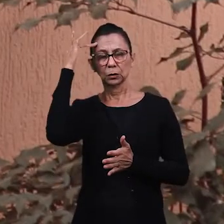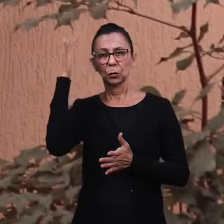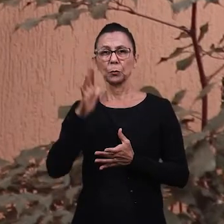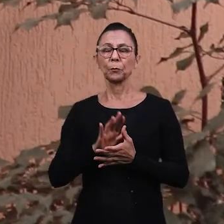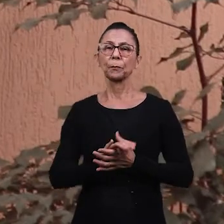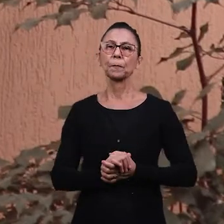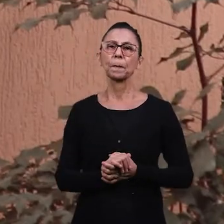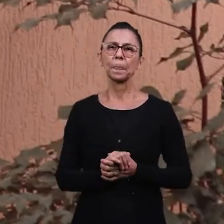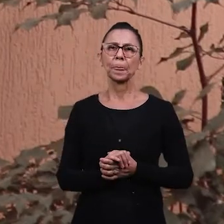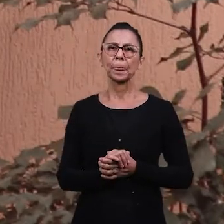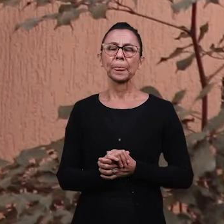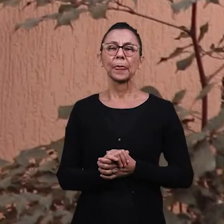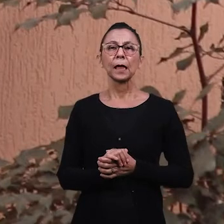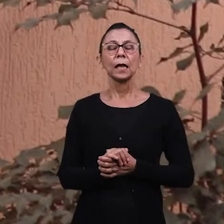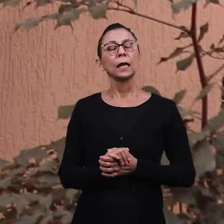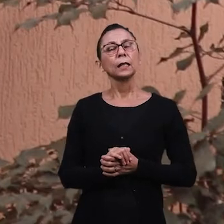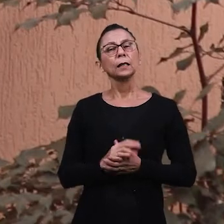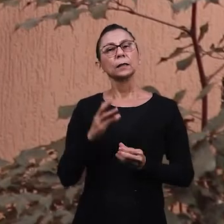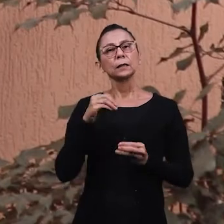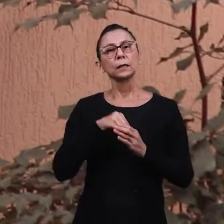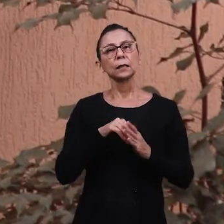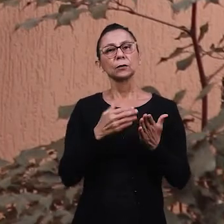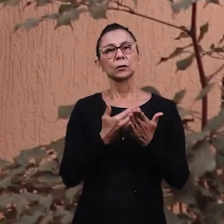donc le problème d'apprentissage, c'est